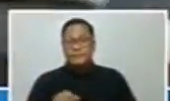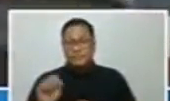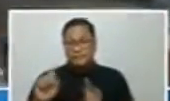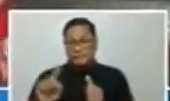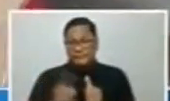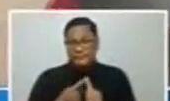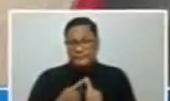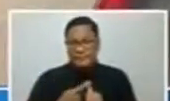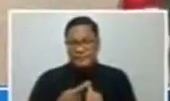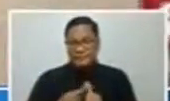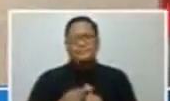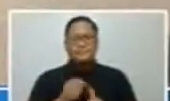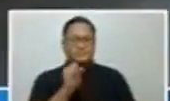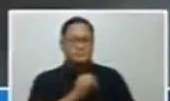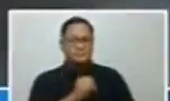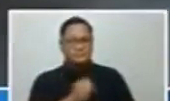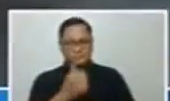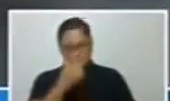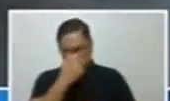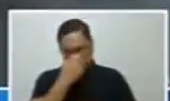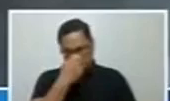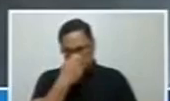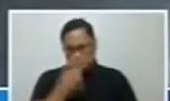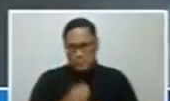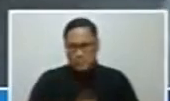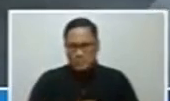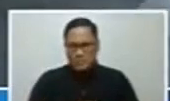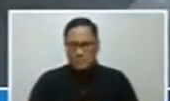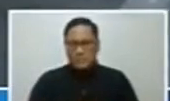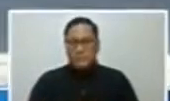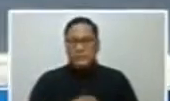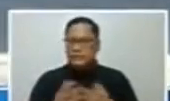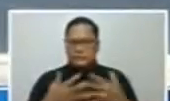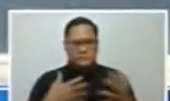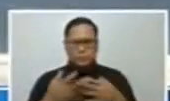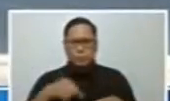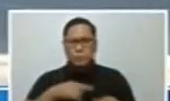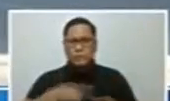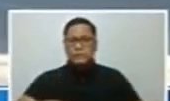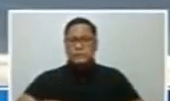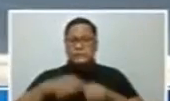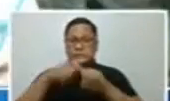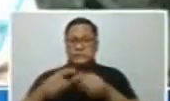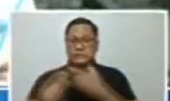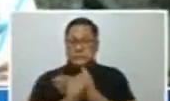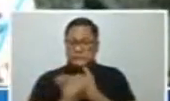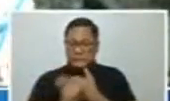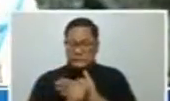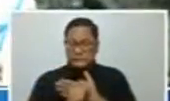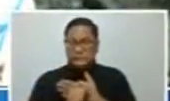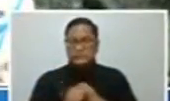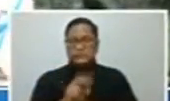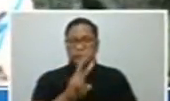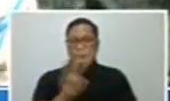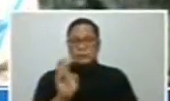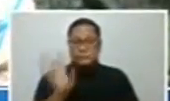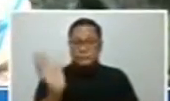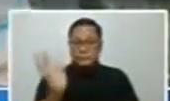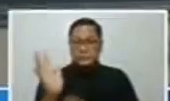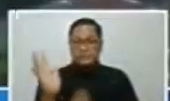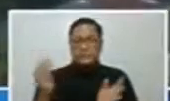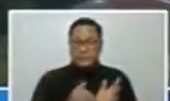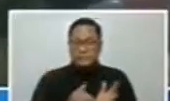Mayor Lobelia ay mag-i-issue naman ng panibago o yung tinatawag nating one quarantine pass for every household or every